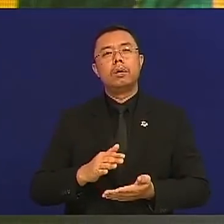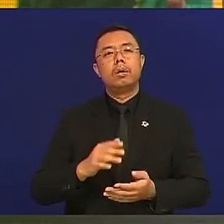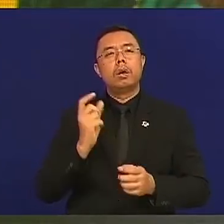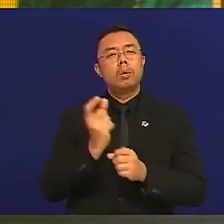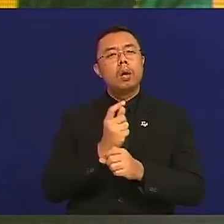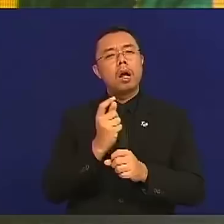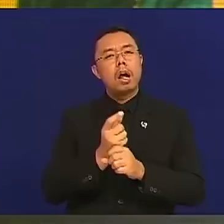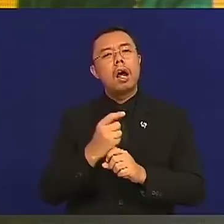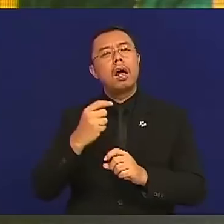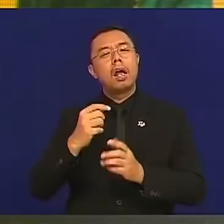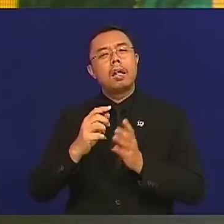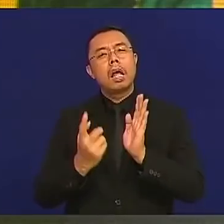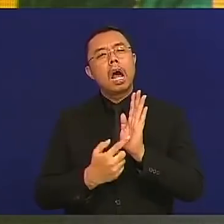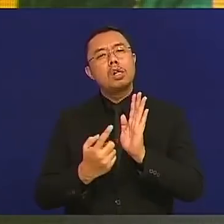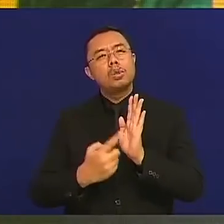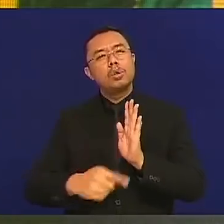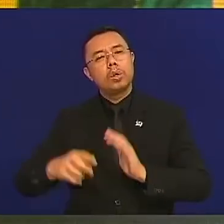guna tajuk